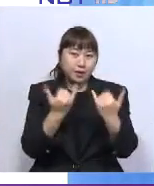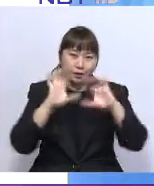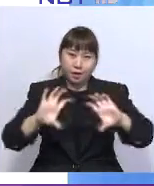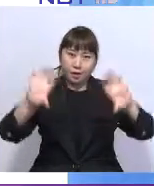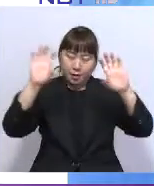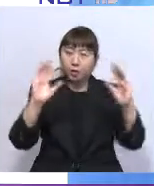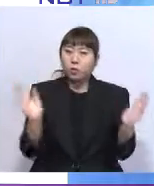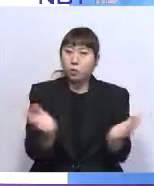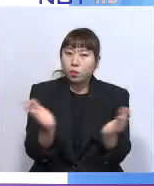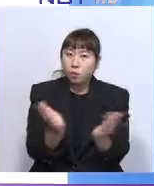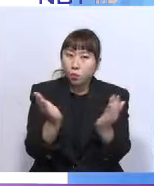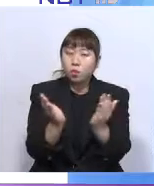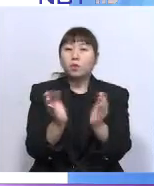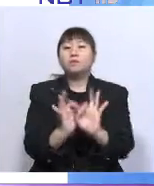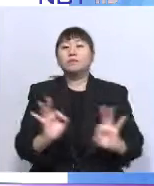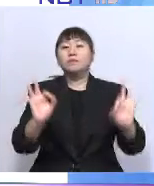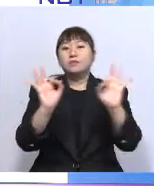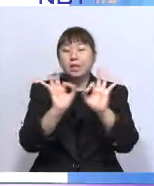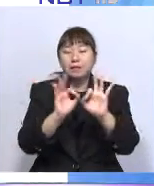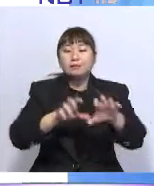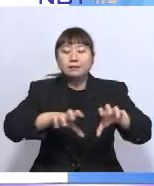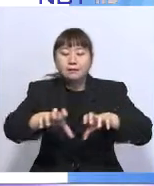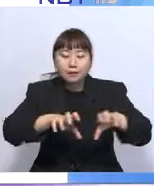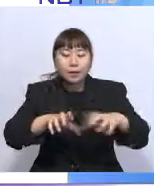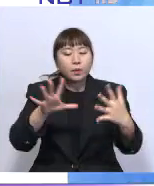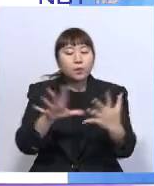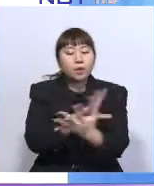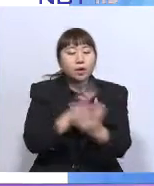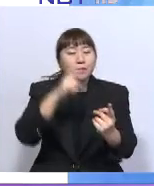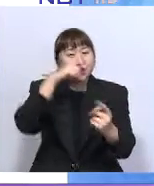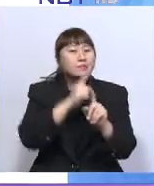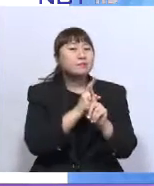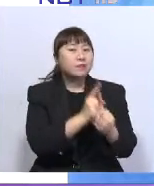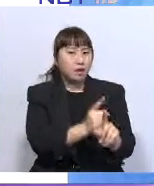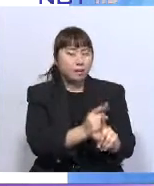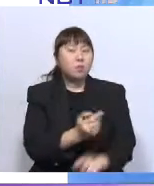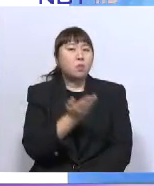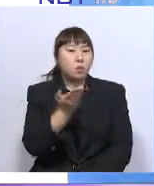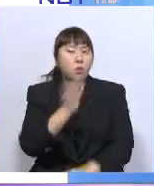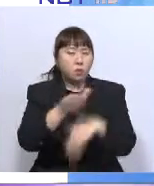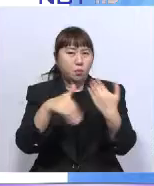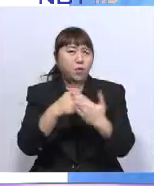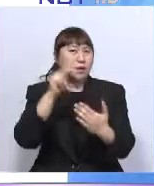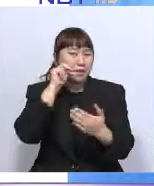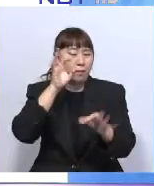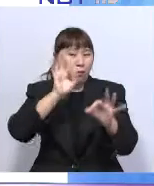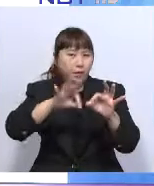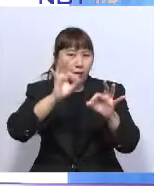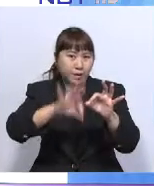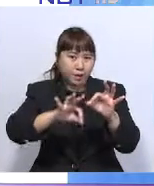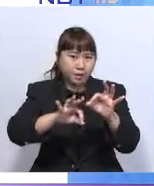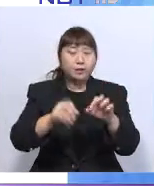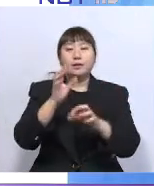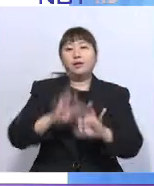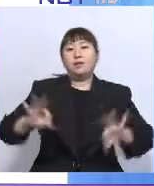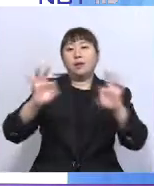เองก็รณรงค์ให้เน้นรูปแบบการจัดสงกรานต์แบบไทยค่ะที่สำคัญคือขอให้ทุกคนนั้นใช้น้ำอย่างรู้คุณค่าแล้วก็กำชับ